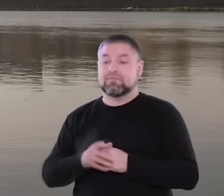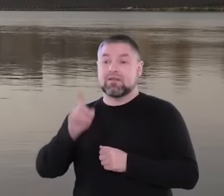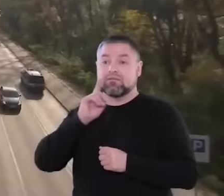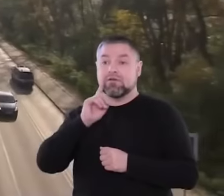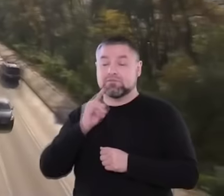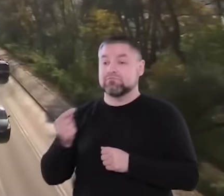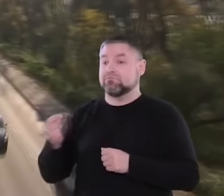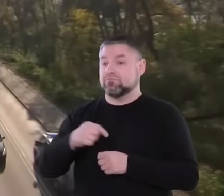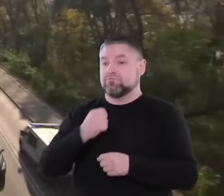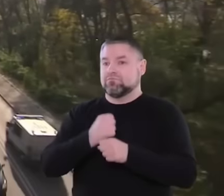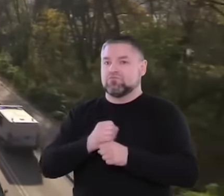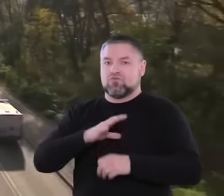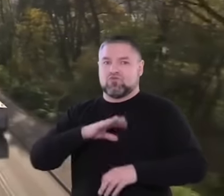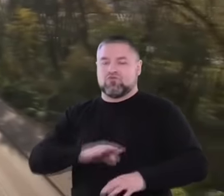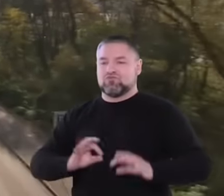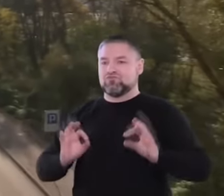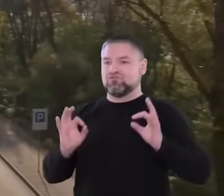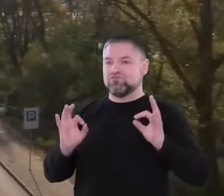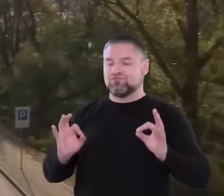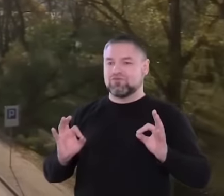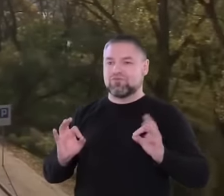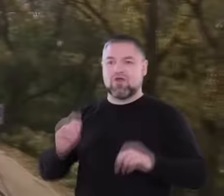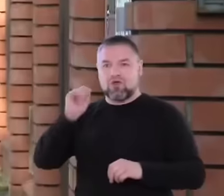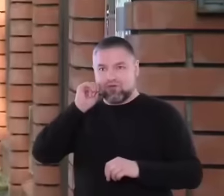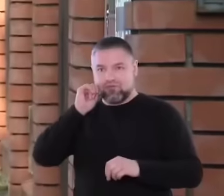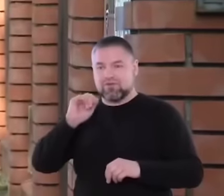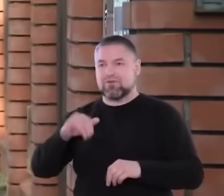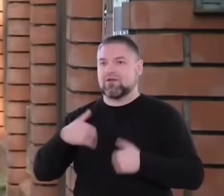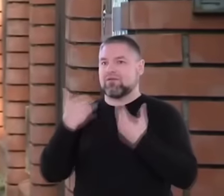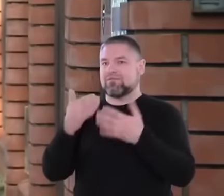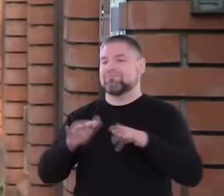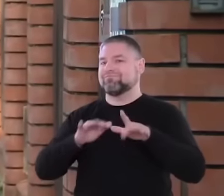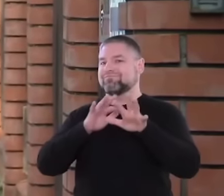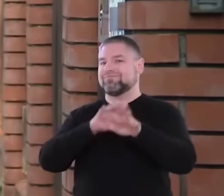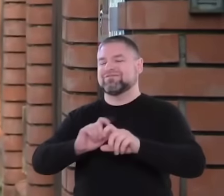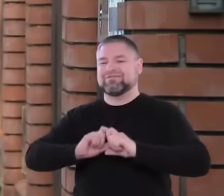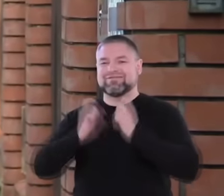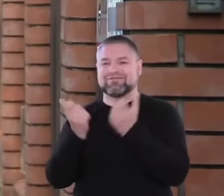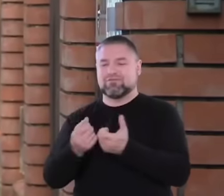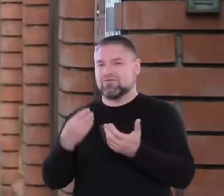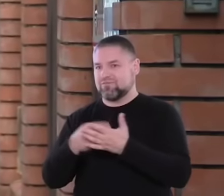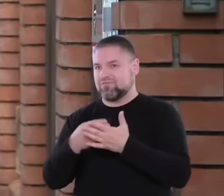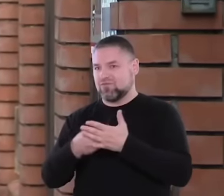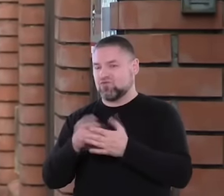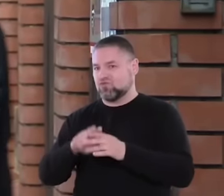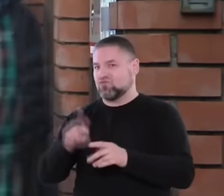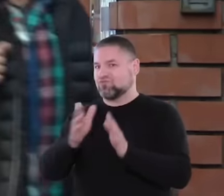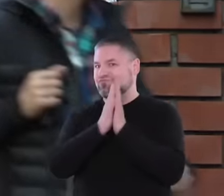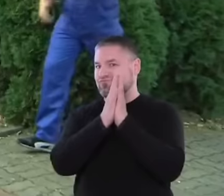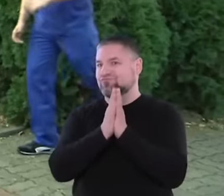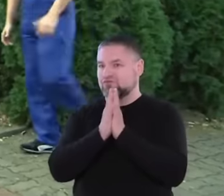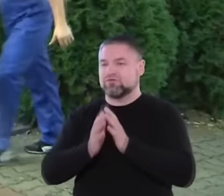Paweł przyszedł do pracy w dobrym humorze. Anita obiecała mu przelać dzisiaj całą kwotę, o którą poprosił.